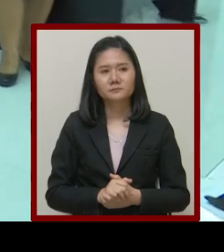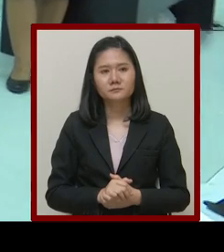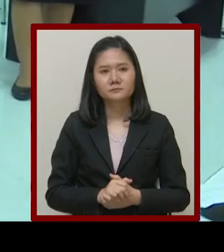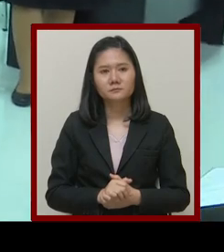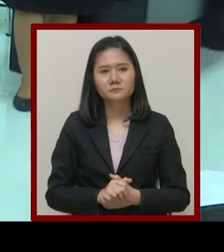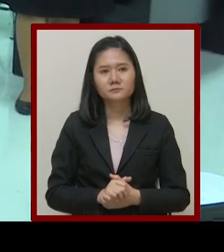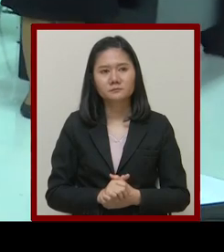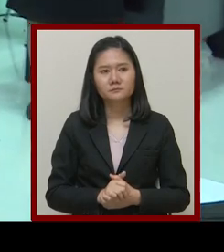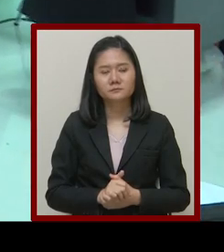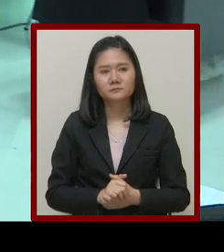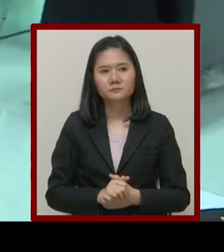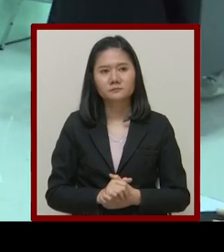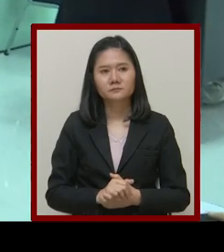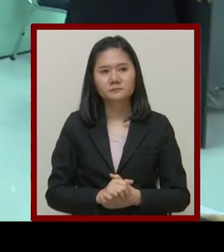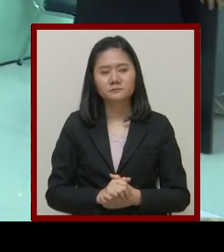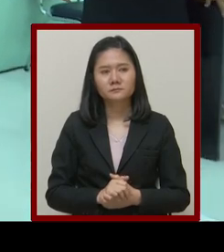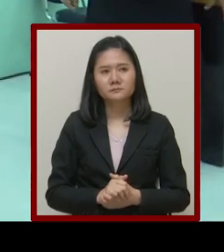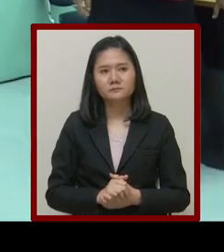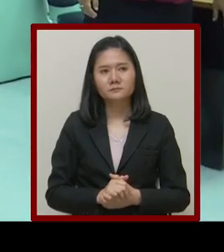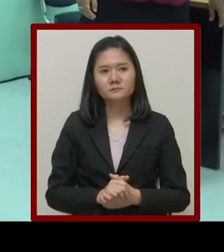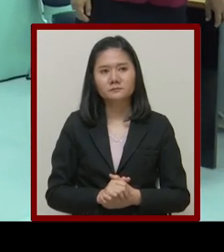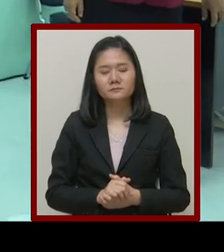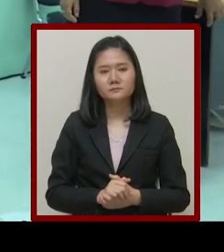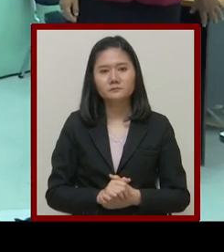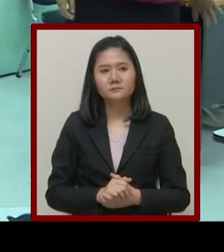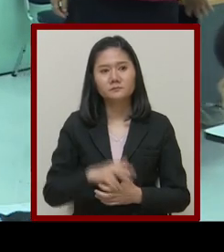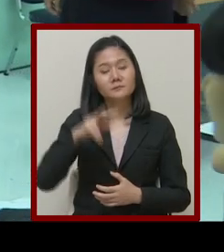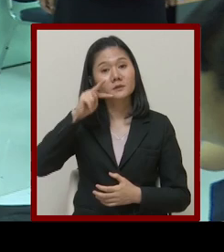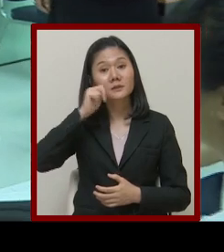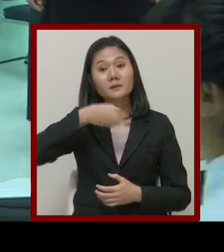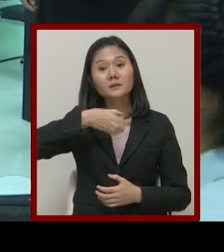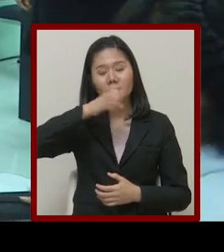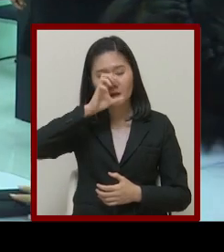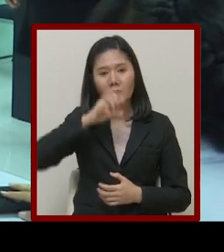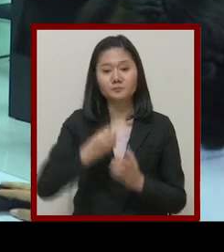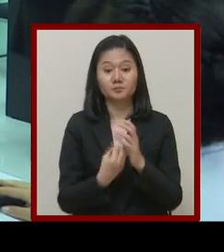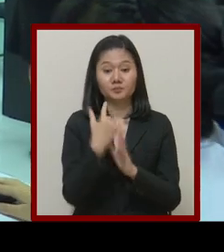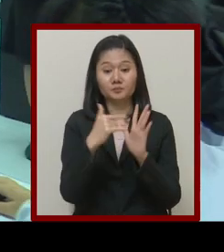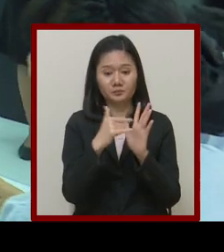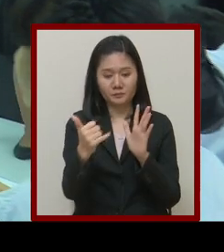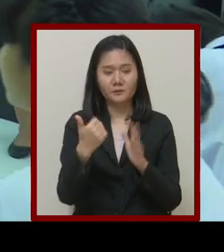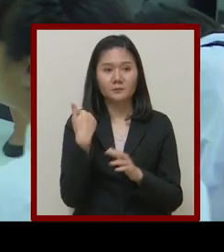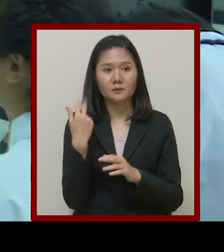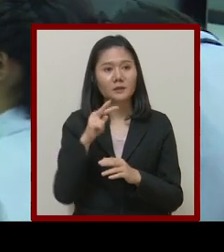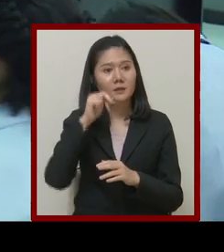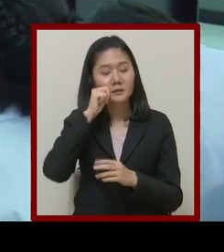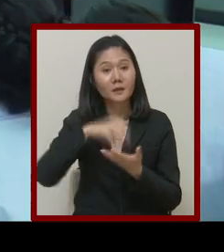หนูก็หยิบมาได้นะคะ ค่ะค่ะสำหรับน้ำเครื่องดื่มสมุนไพรของเรานะคะก็จะ